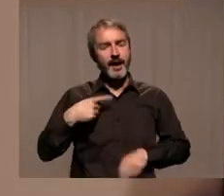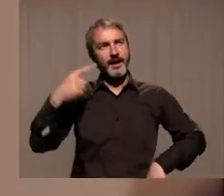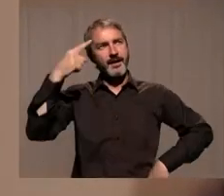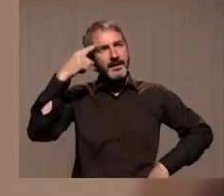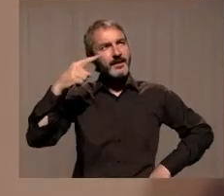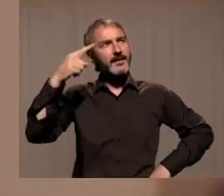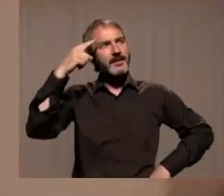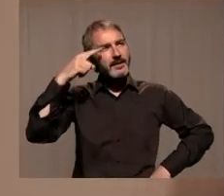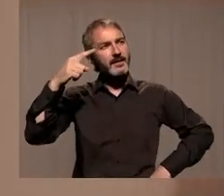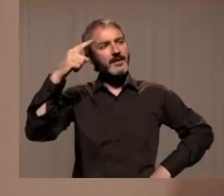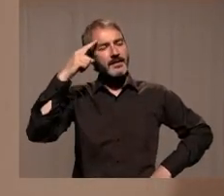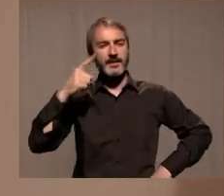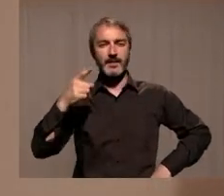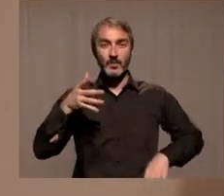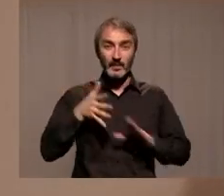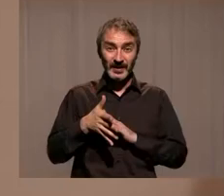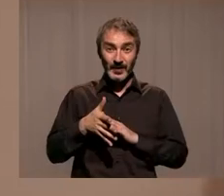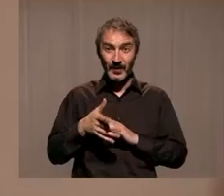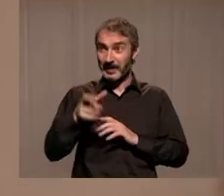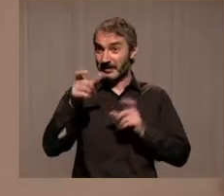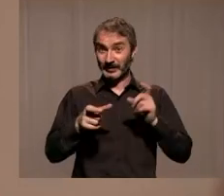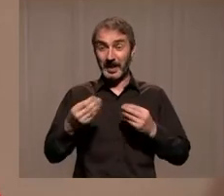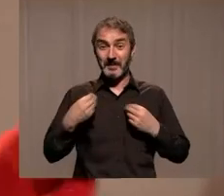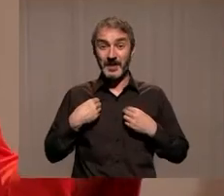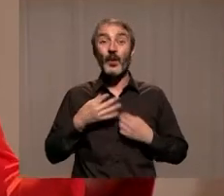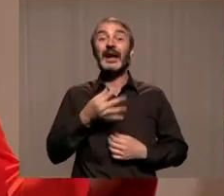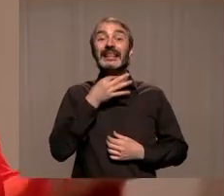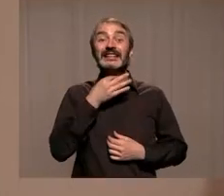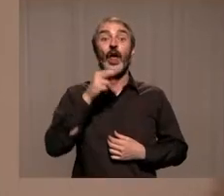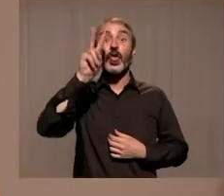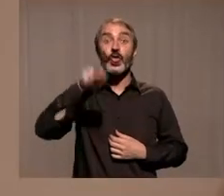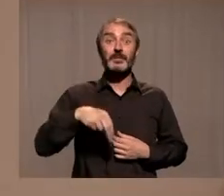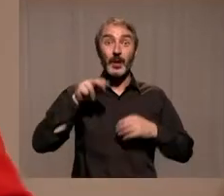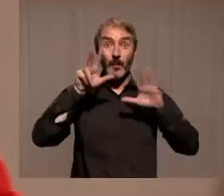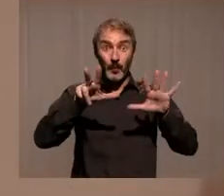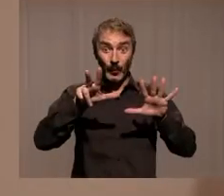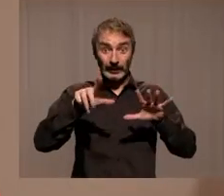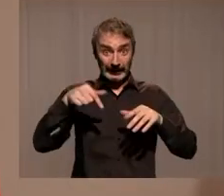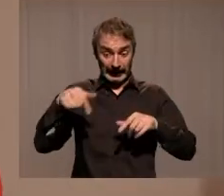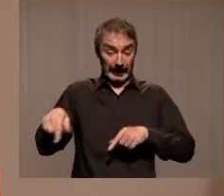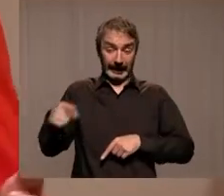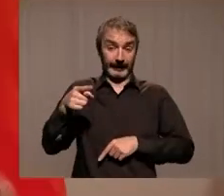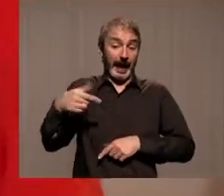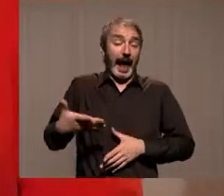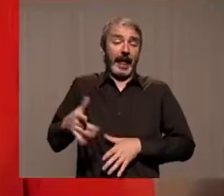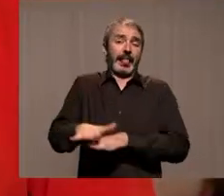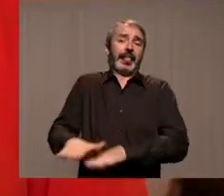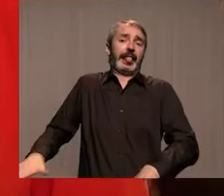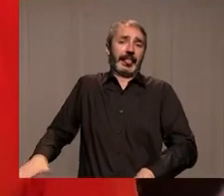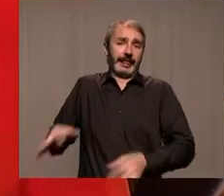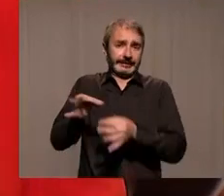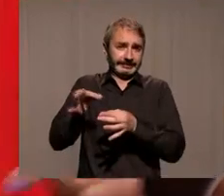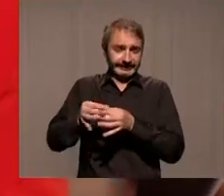la generació que va viure la crisi del 2008, ells eren molt més petits que avui que viuen al final de